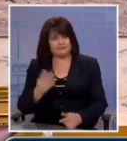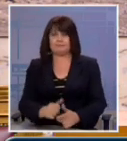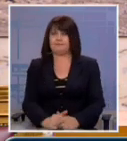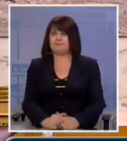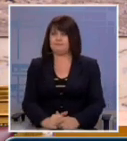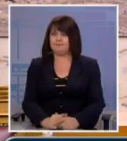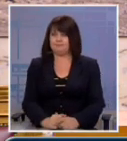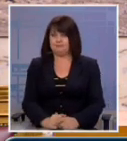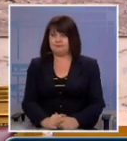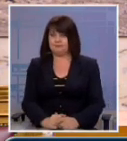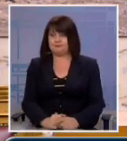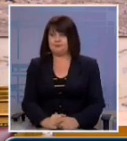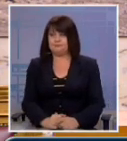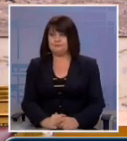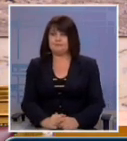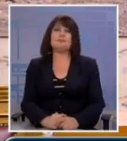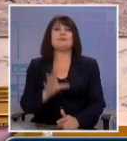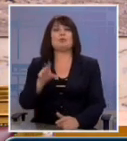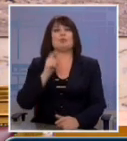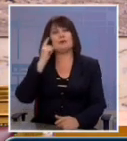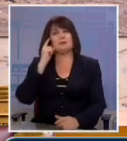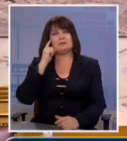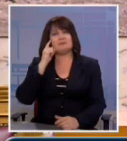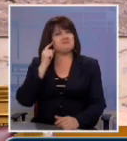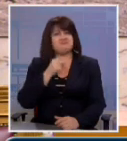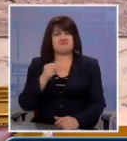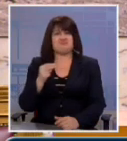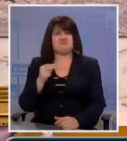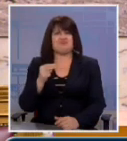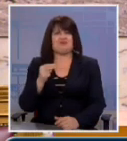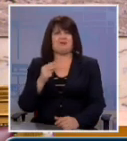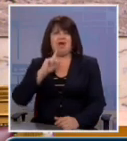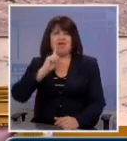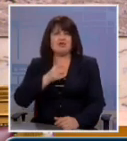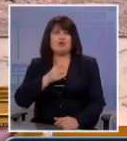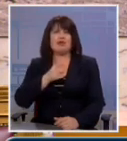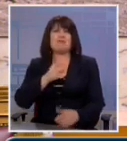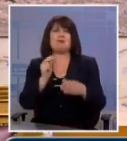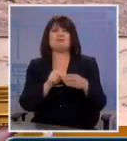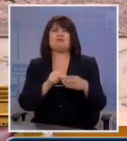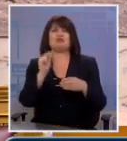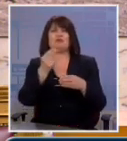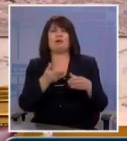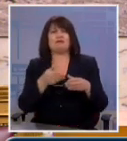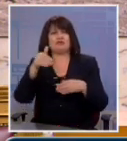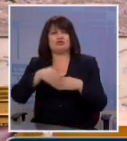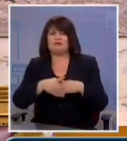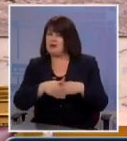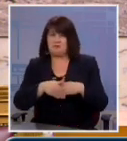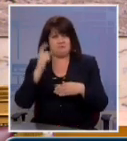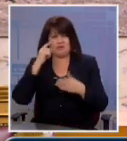Εξ όσων νομίζω ότι είναι αντιληπτό, δεν έχει τεθεί κανένα ζήτημα κομματικής πειθαρχίας για την απόψινή